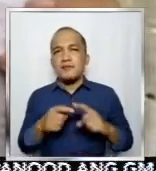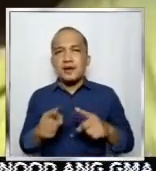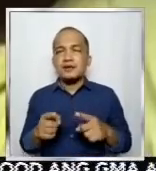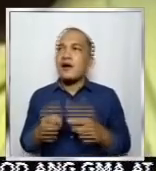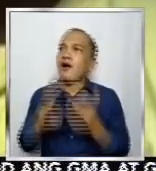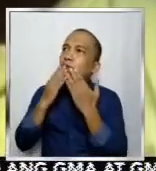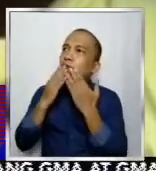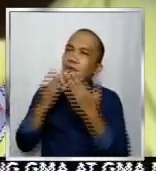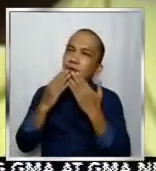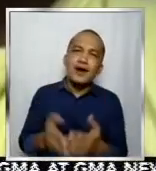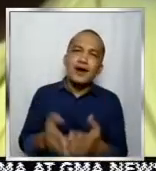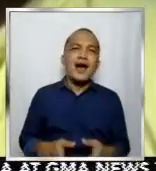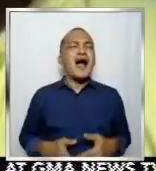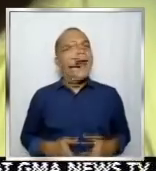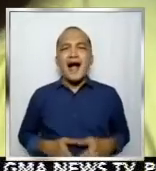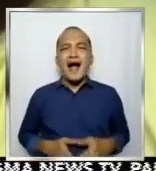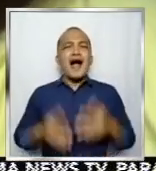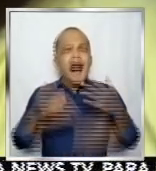po,